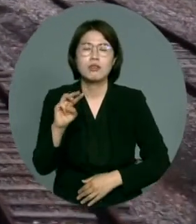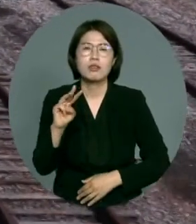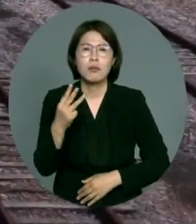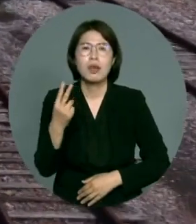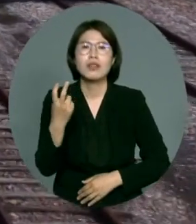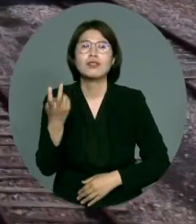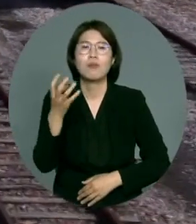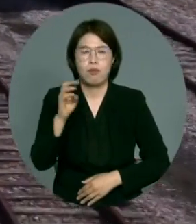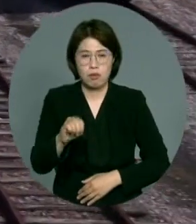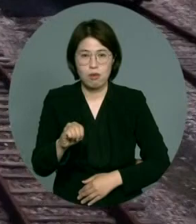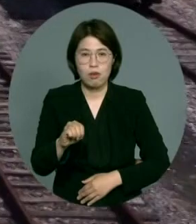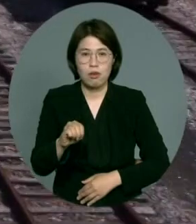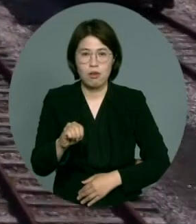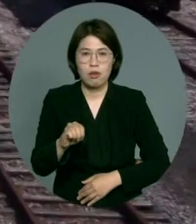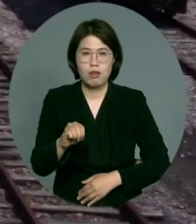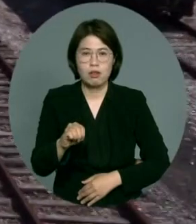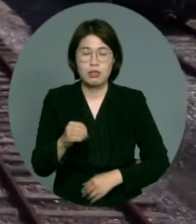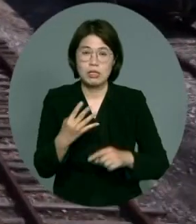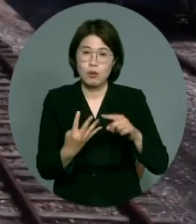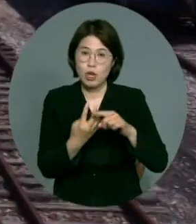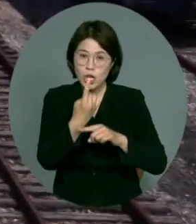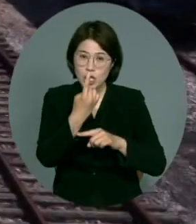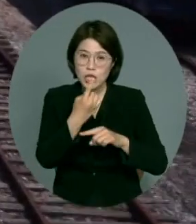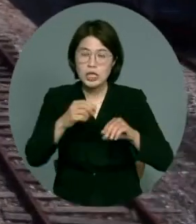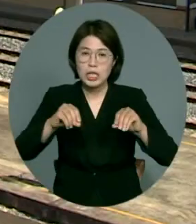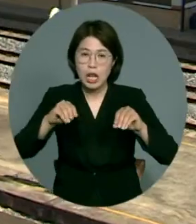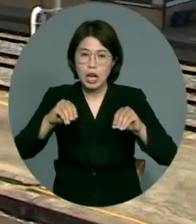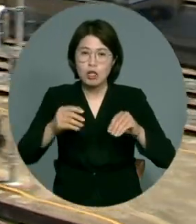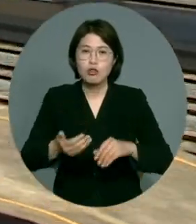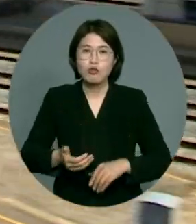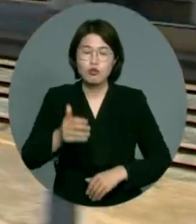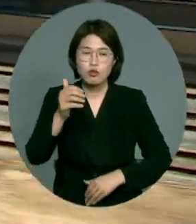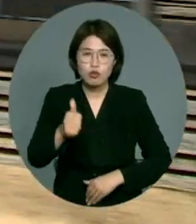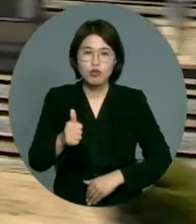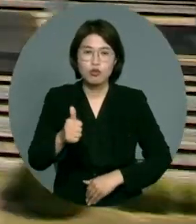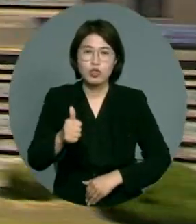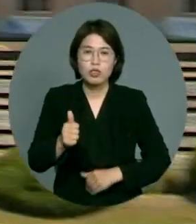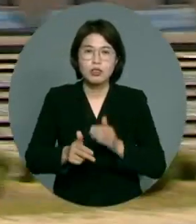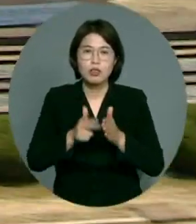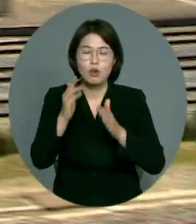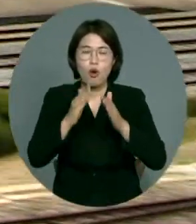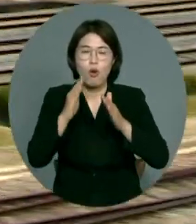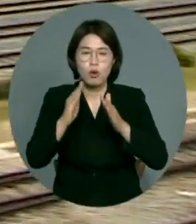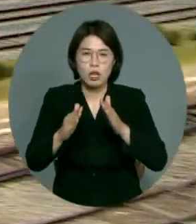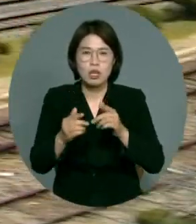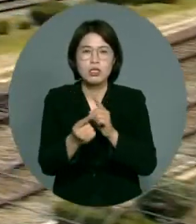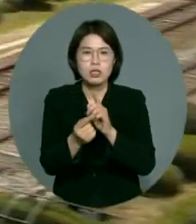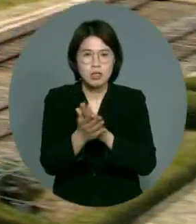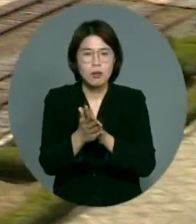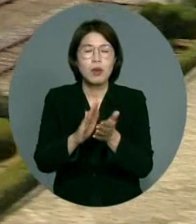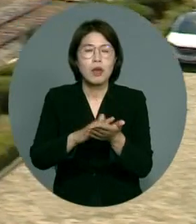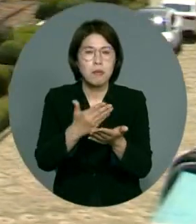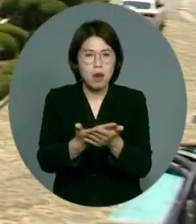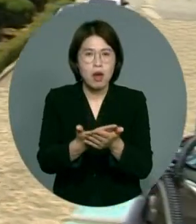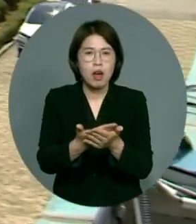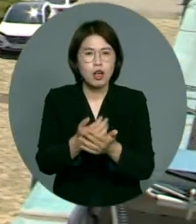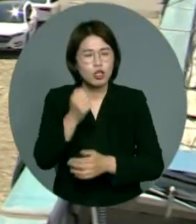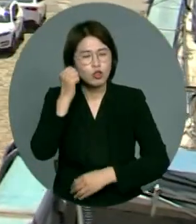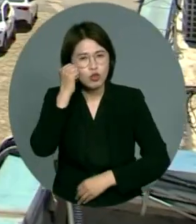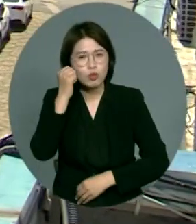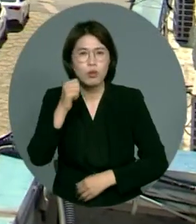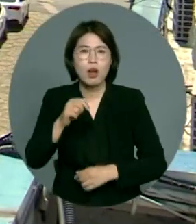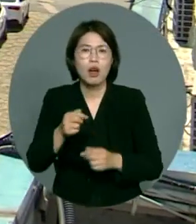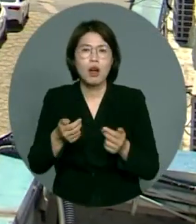걸 다만 전체 부지의 4분의 1은 땅 주인인 국가 철도공단 이 직접 개발 하기로 했는데 숙박과